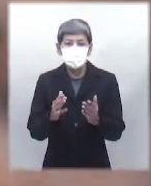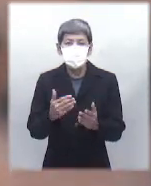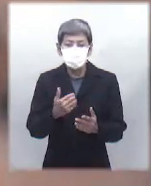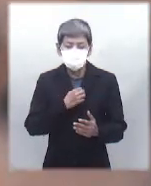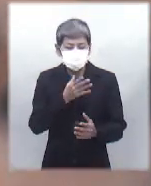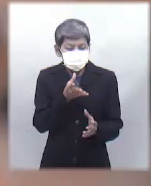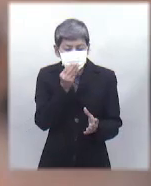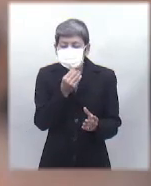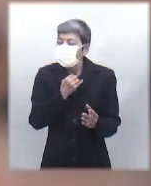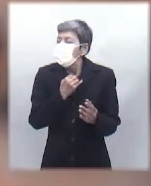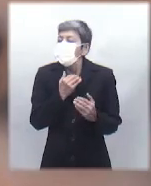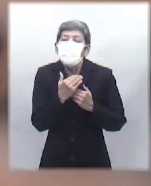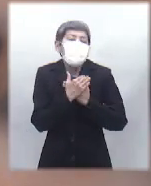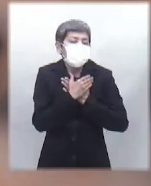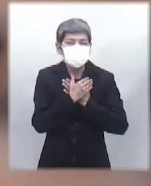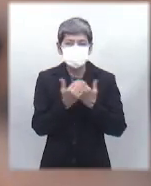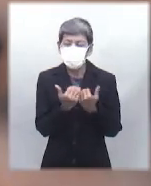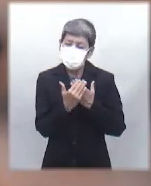ก็เลยเป็นความผูกพัน